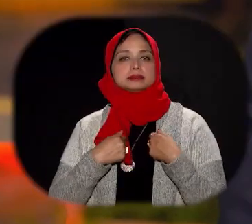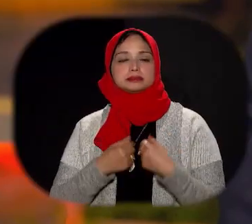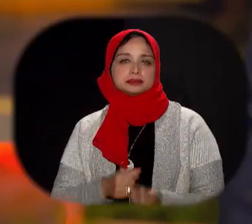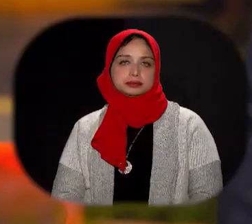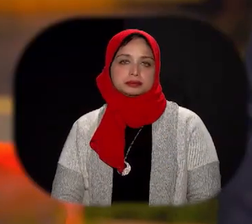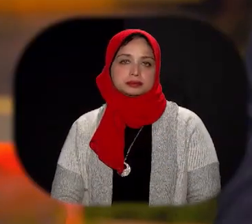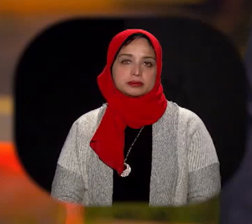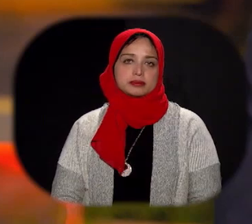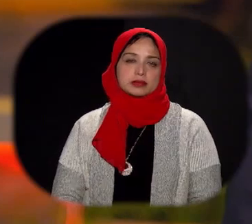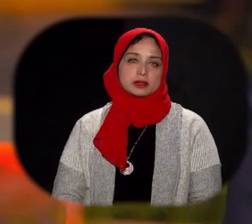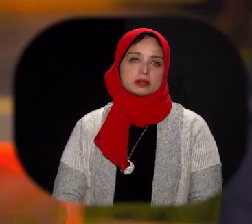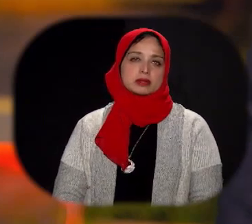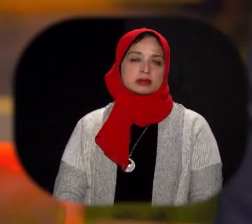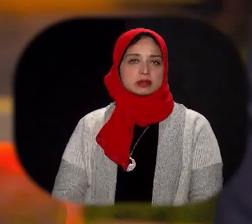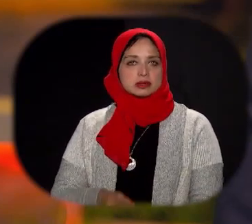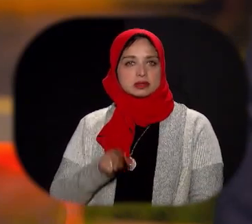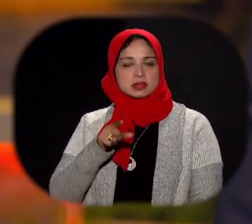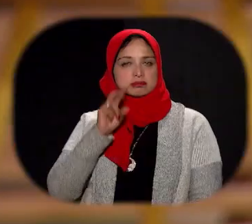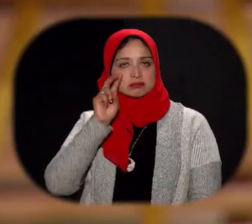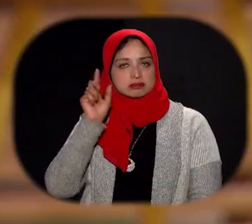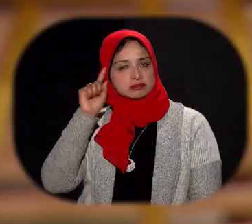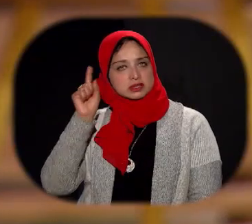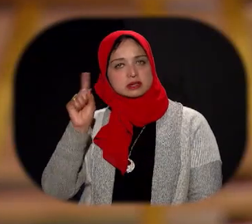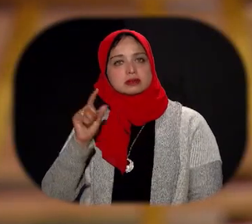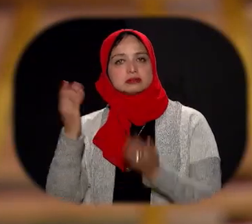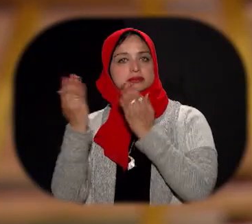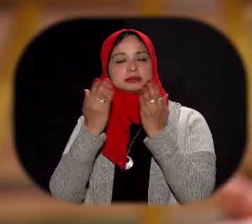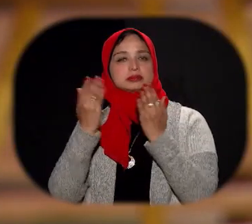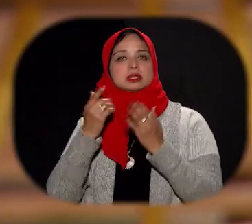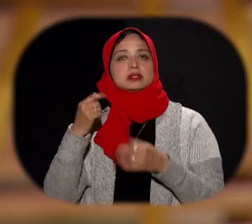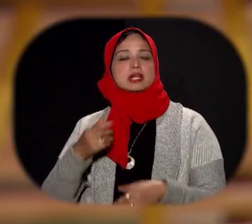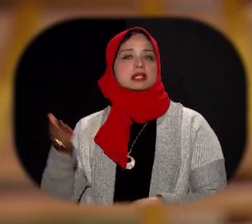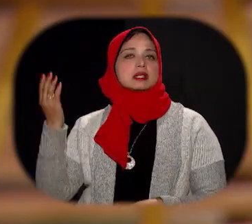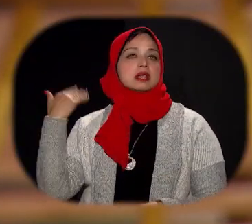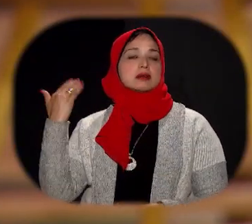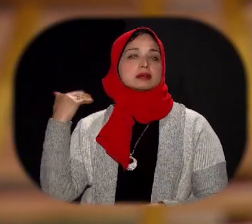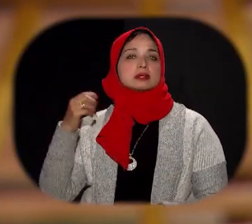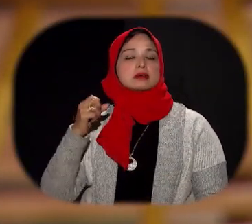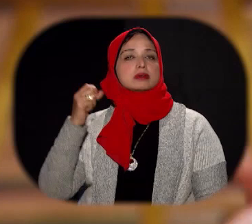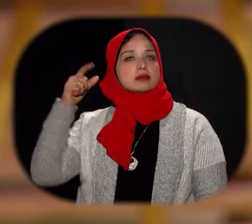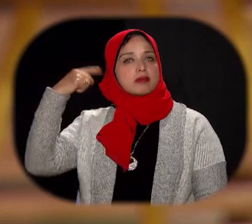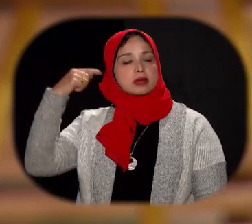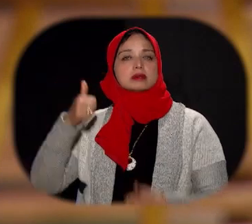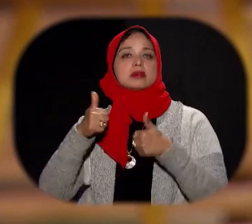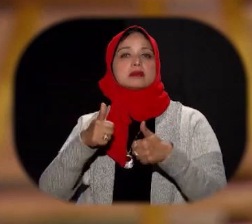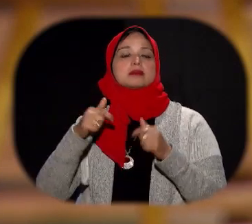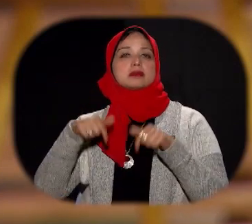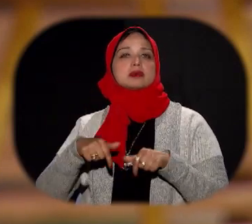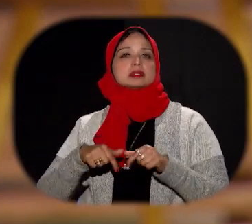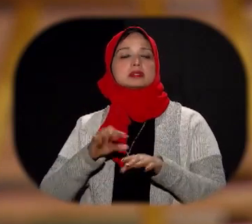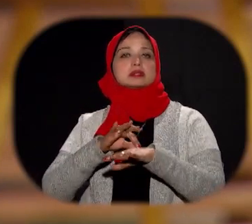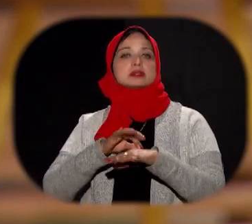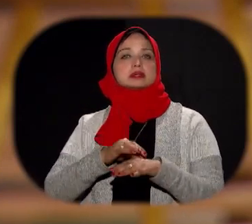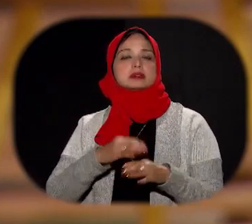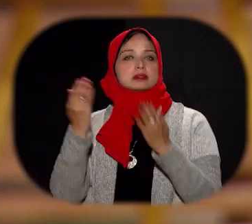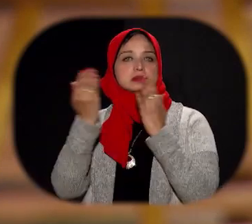الاميين اللي هم اصلا ما بيعرفوش يقراوا انا عايزه اقول لك وحتى المثقفين دلوقتي حتى ده بقى بالنسبه للناس اللي بتقرا كتب بقى بدل ما يقعد